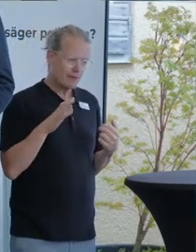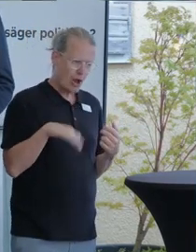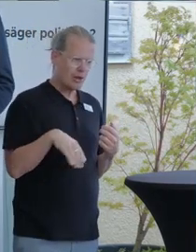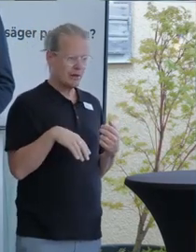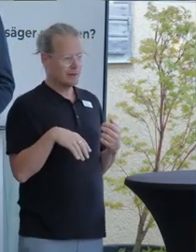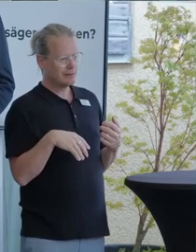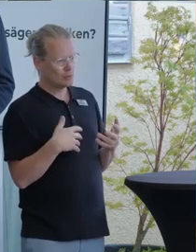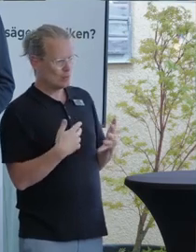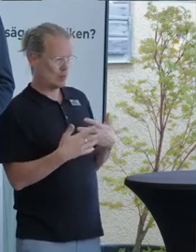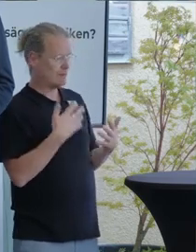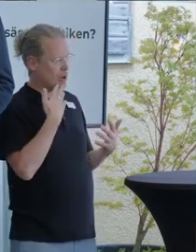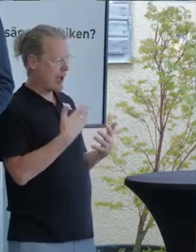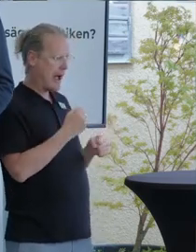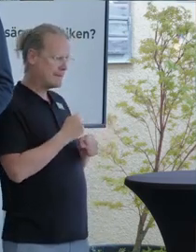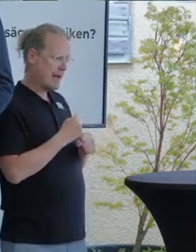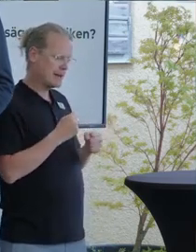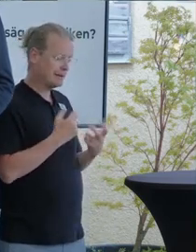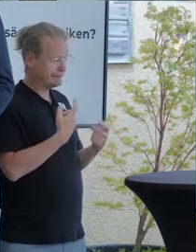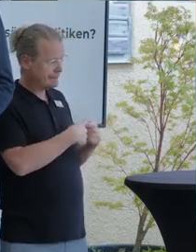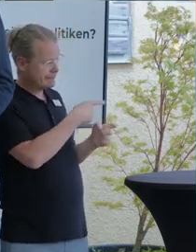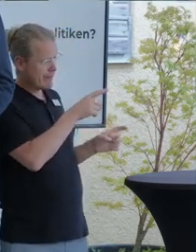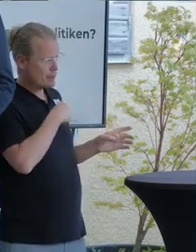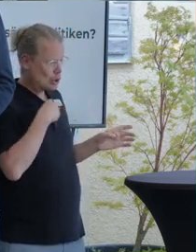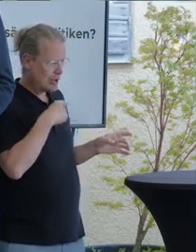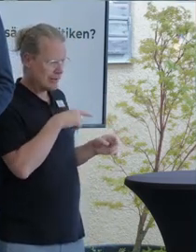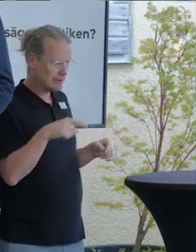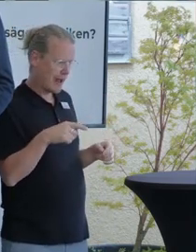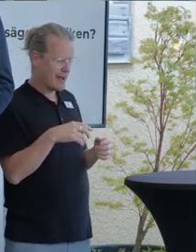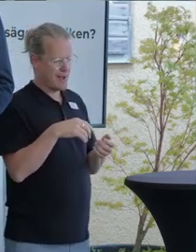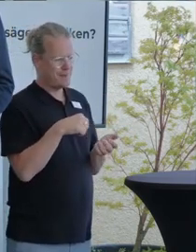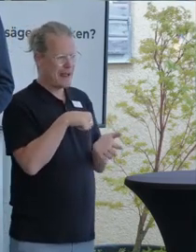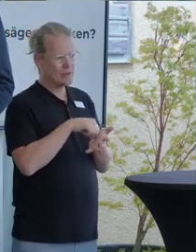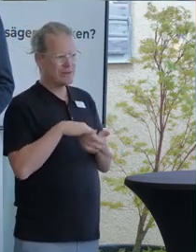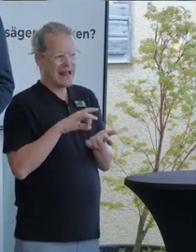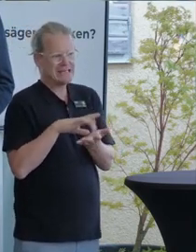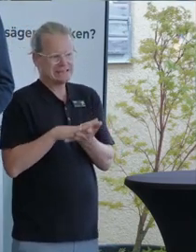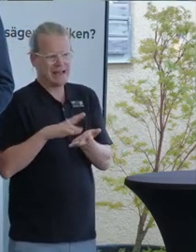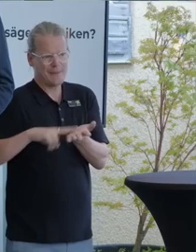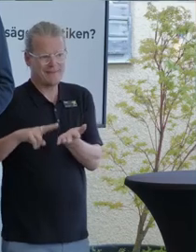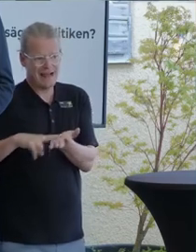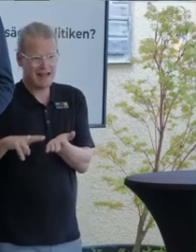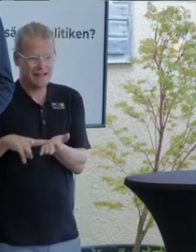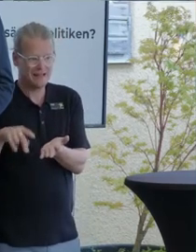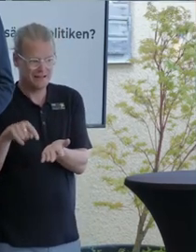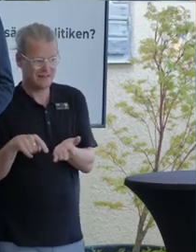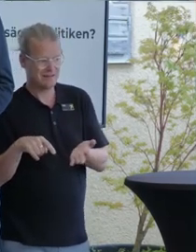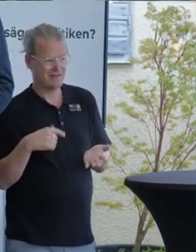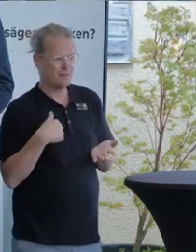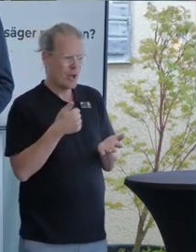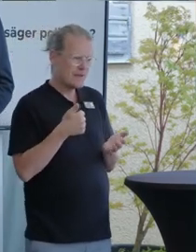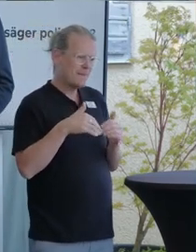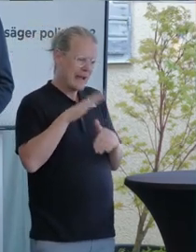våra myndigheter, Patent- och registreringsverket, som har gjort en bra satsning där. Men vi behöver intensifiera det än mer. Vi